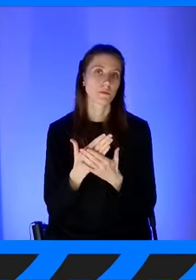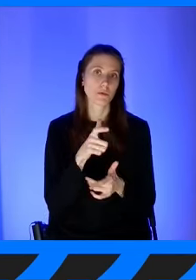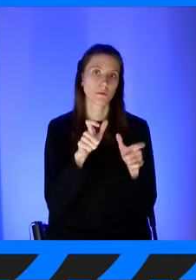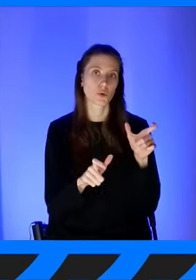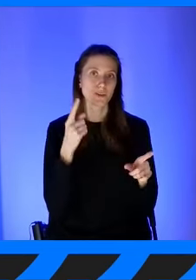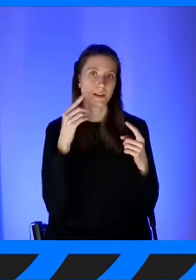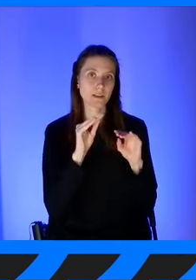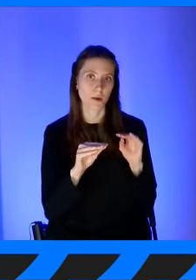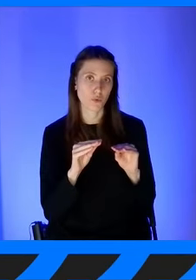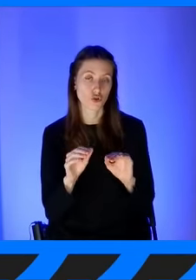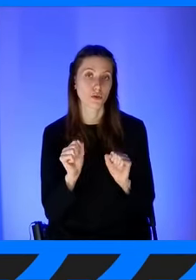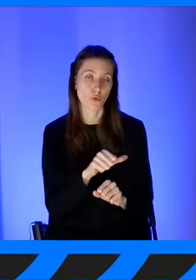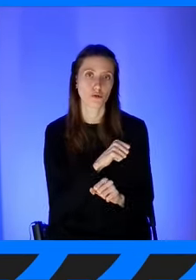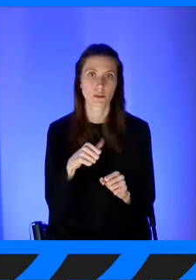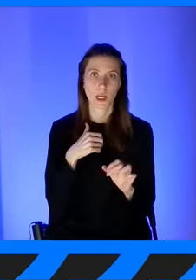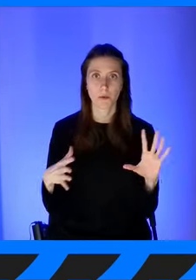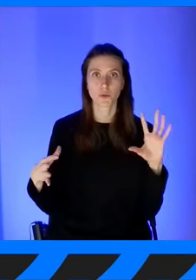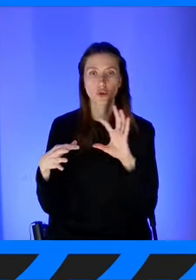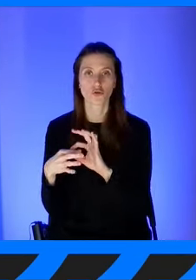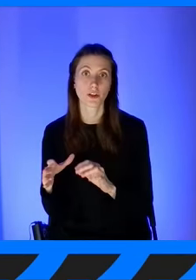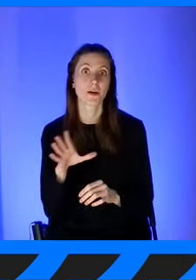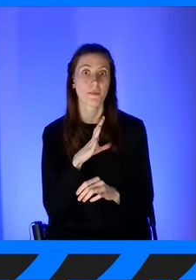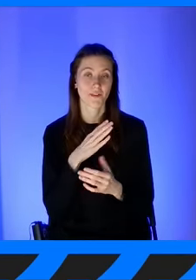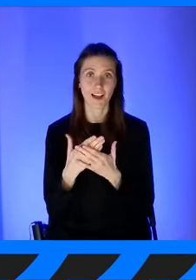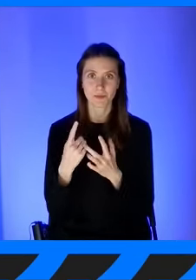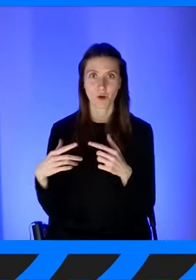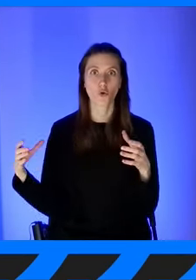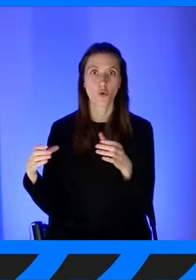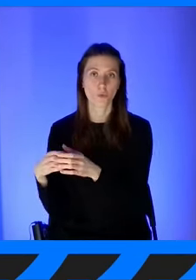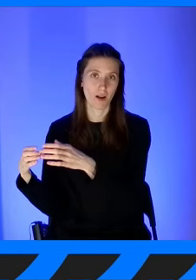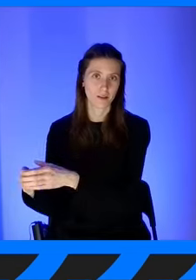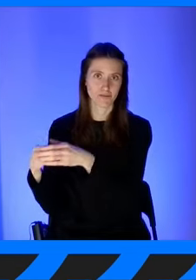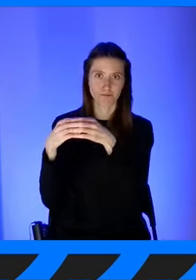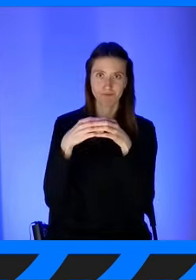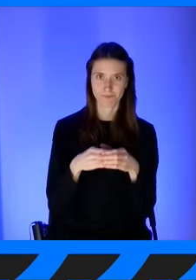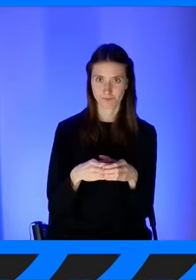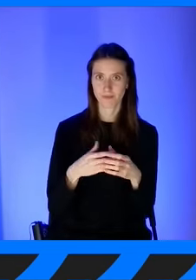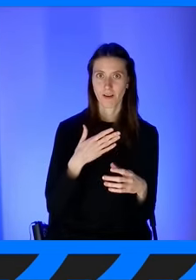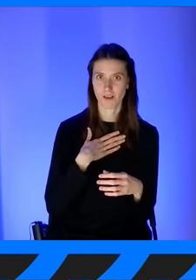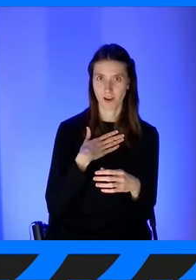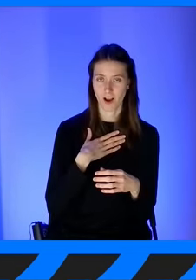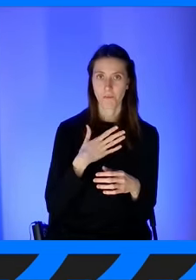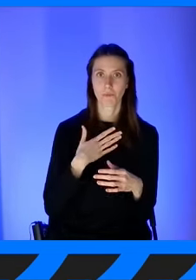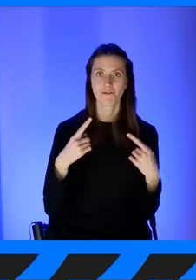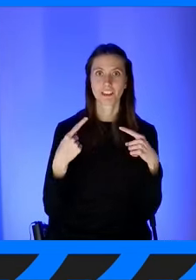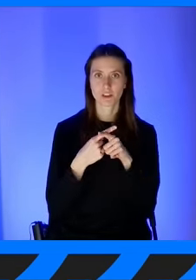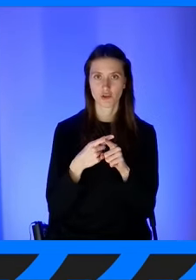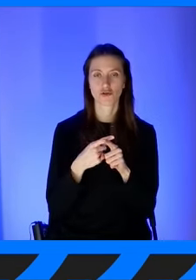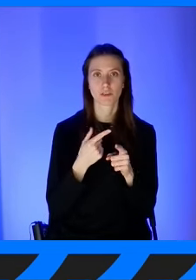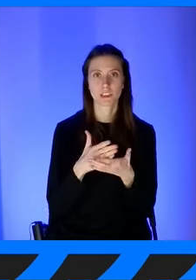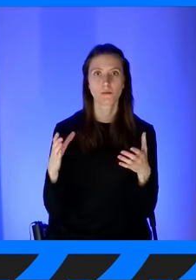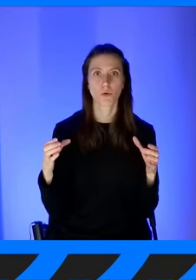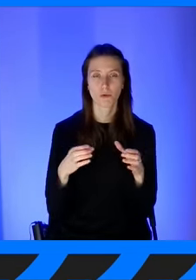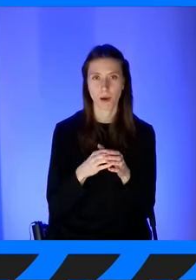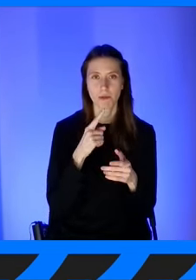справляются другой вариант когда команда прям пересаживается непосредственно к нам да то есть ну вот в технический департамент сда прям близко